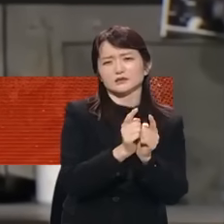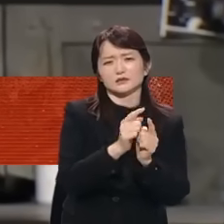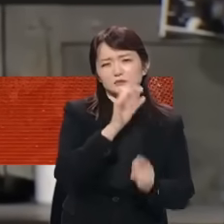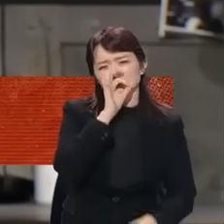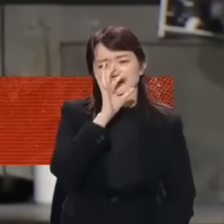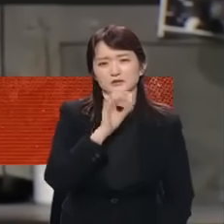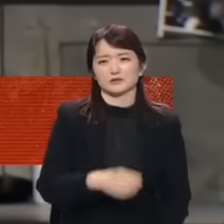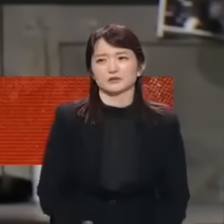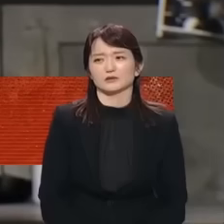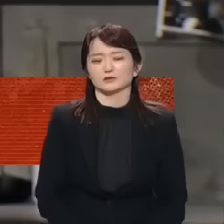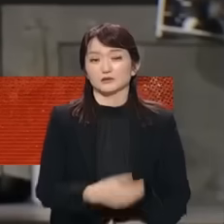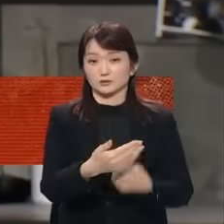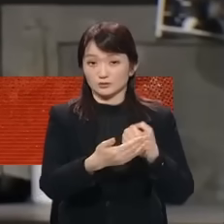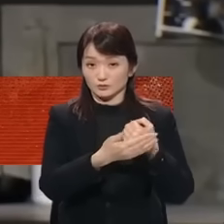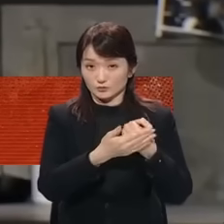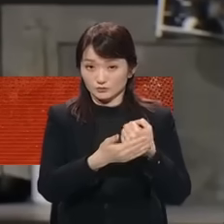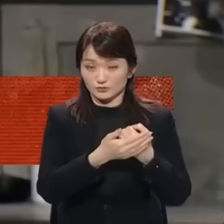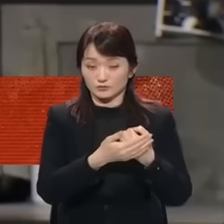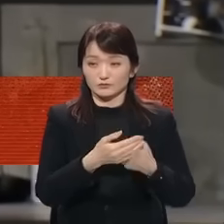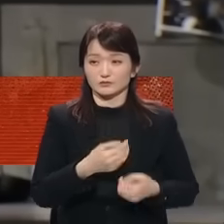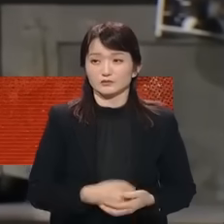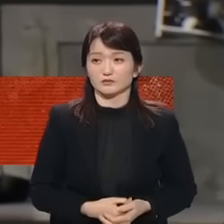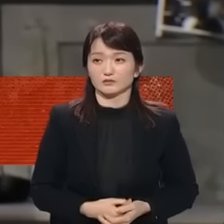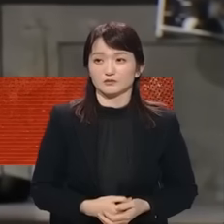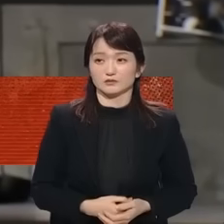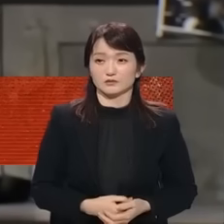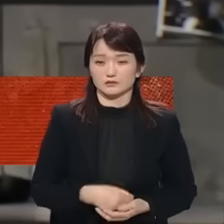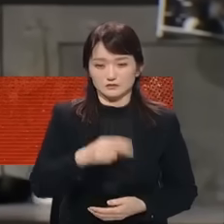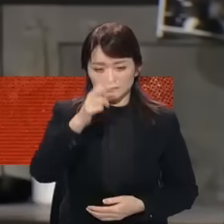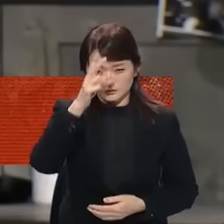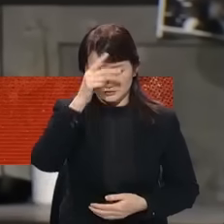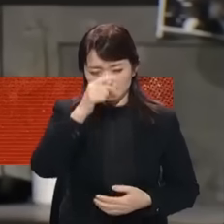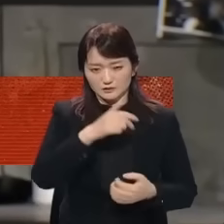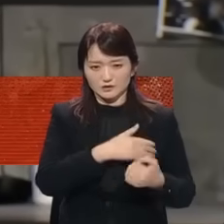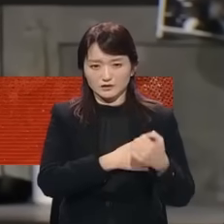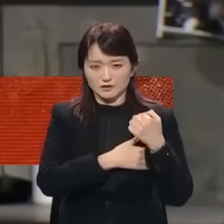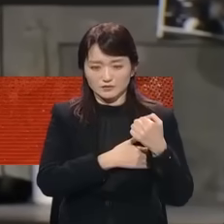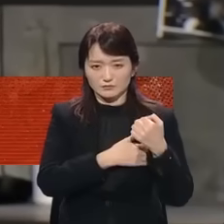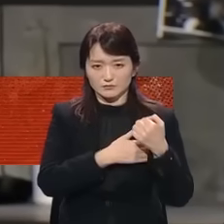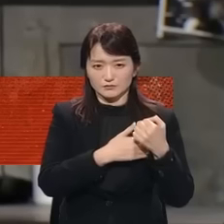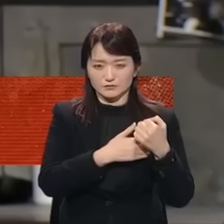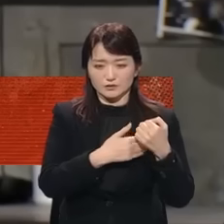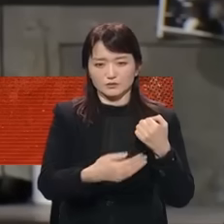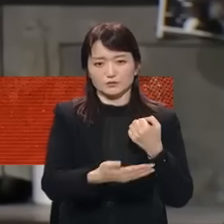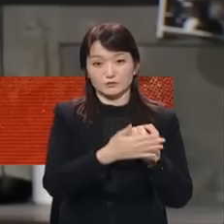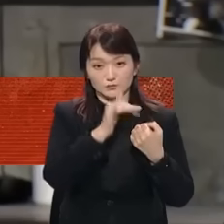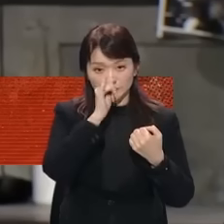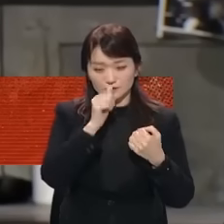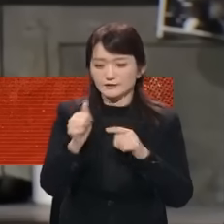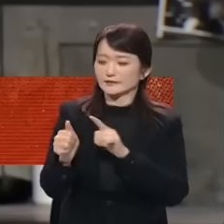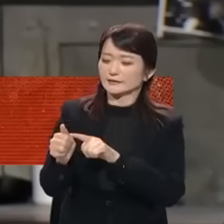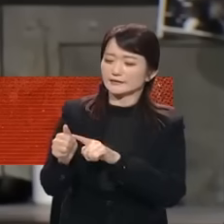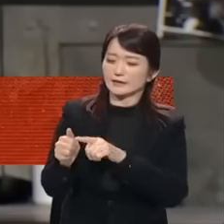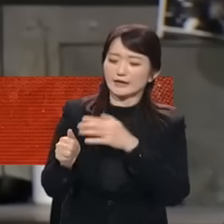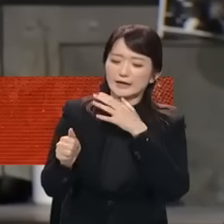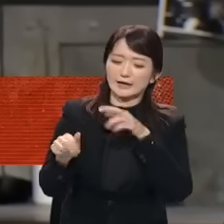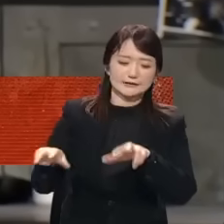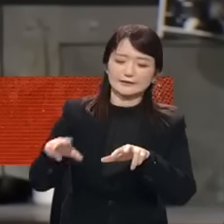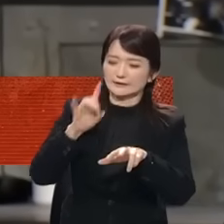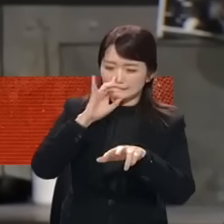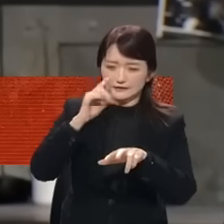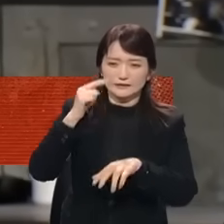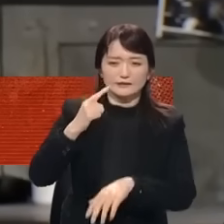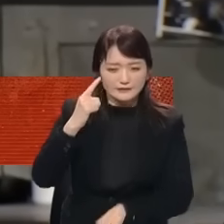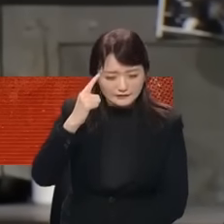봐요 그 도움도 받으면서 이제 공권력의 도움까지 있어야이 남성으로서는 아 이제 안 되겠구나라는 것을 좀 깨달을 수 있을 것